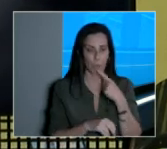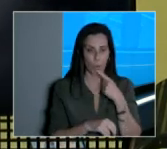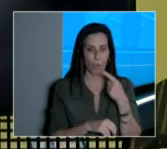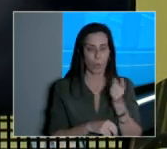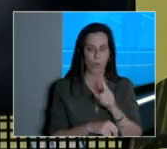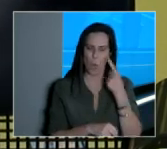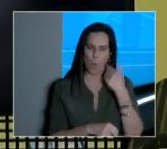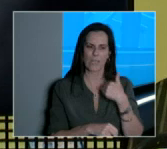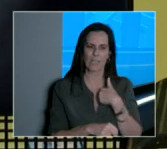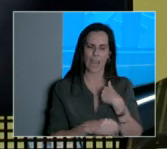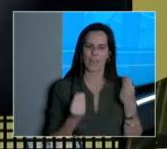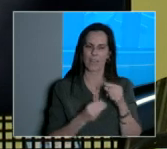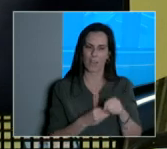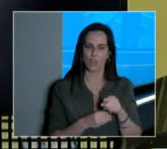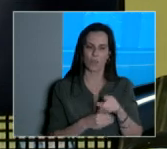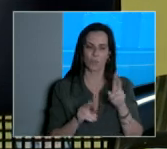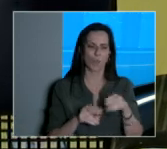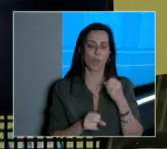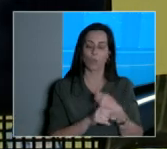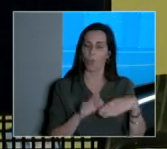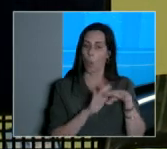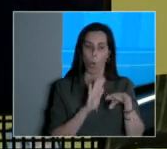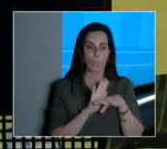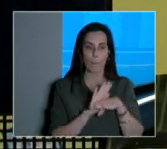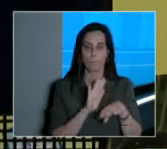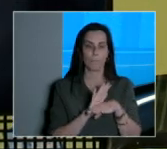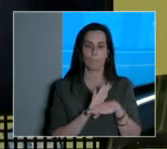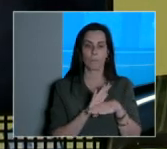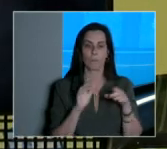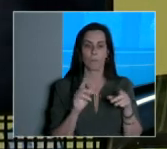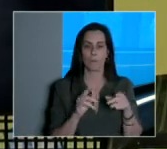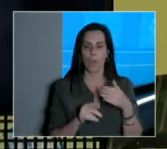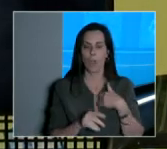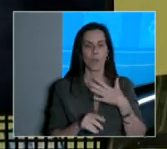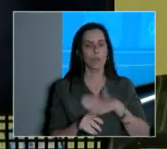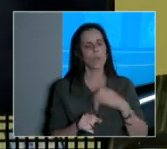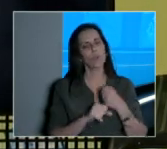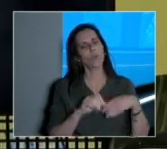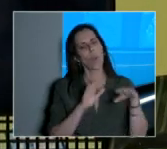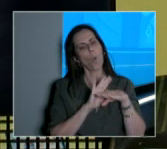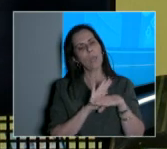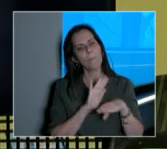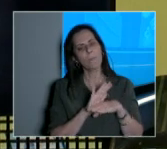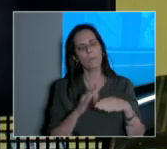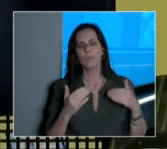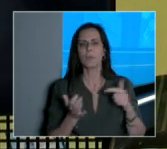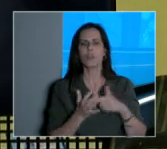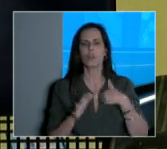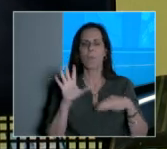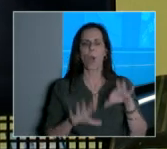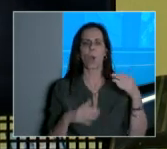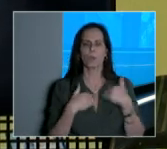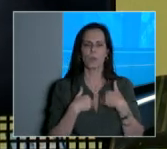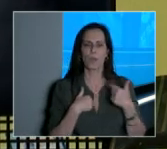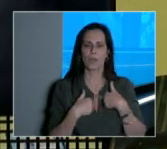הוא לא מוצא חן בין העניין הזה שאתם יכולים לחוקק חוקים, לפסול לי חוקים, אני רוצה לחוקק כי אני נבחרתי על